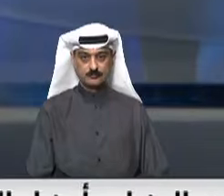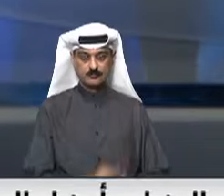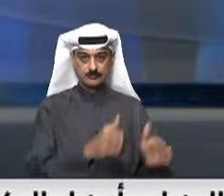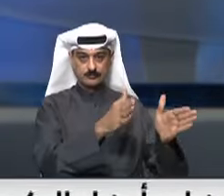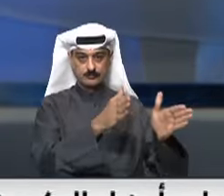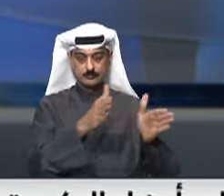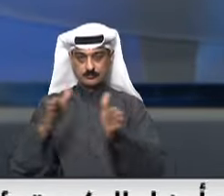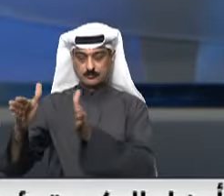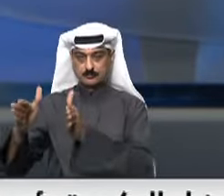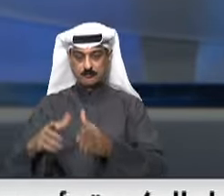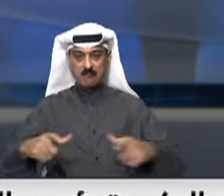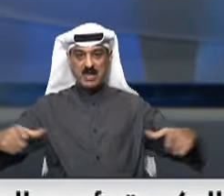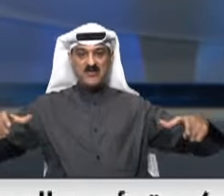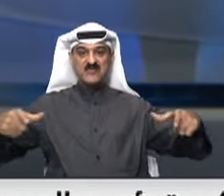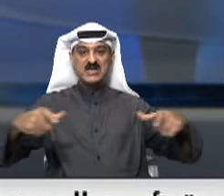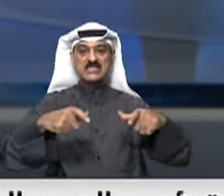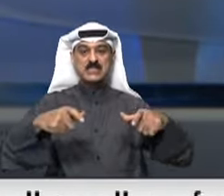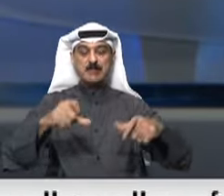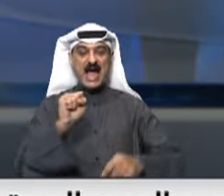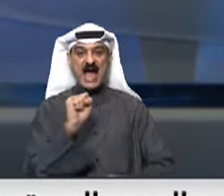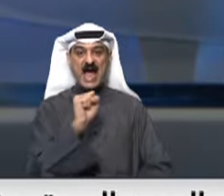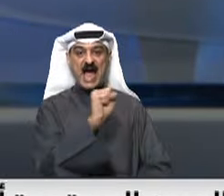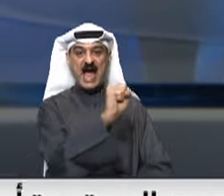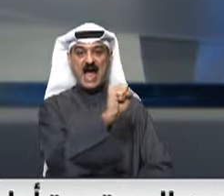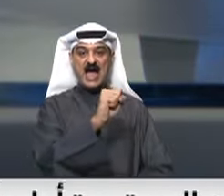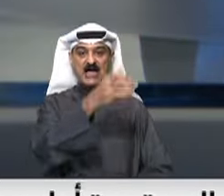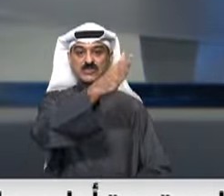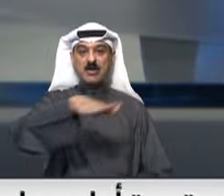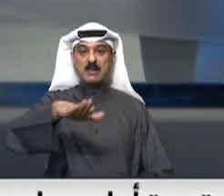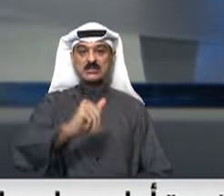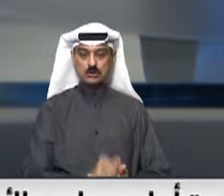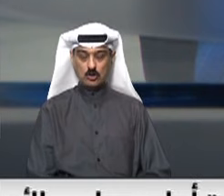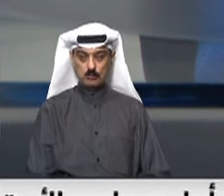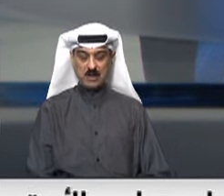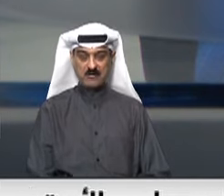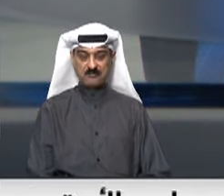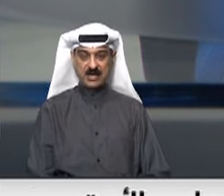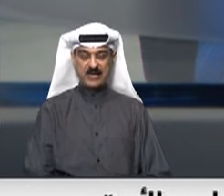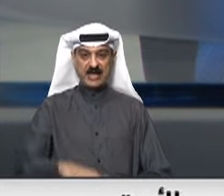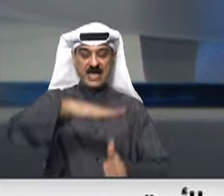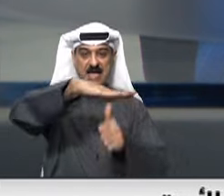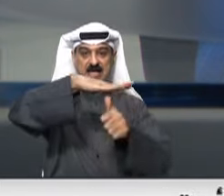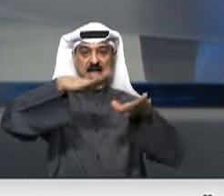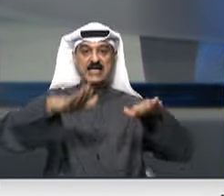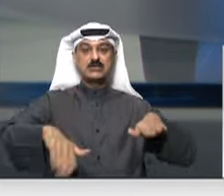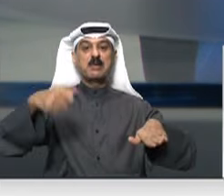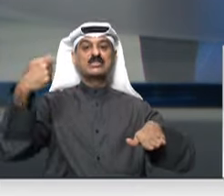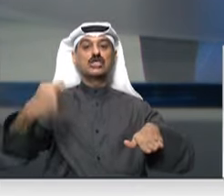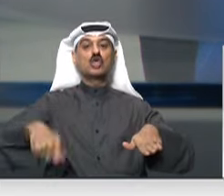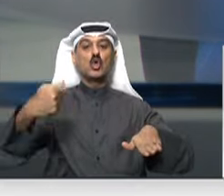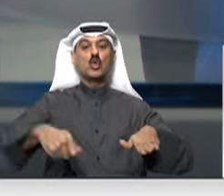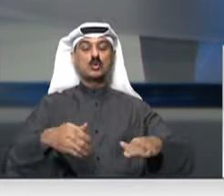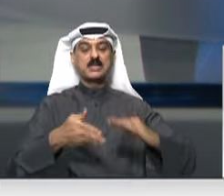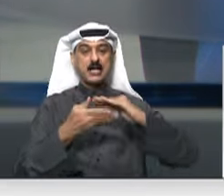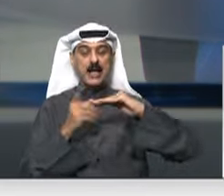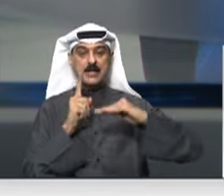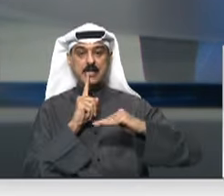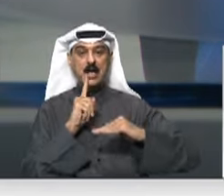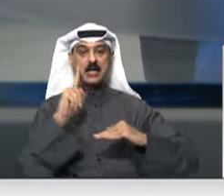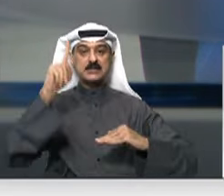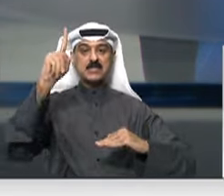في جلسه خاصه لمجلس الامه ادى سمو الشيخ الدكتور محمد صباح السالم الصباح رئيس مجلس الوزراء اليمين